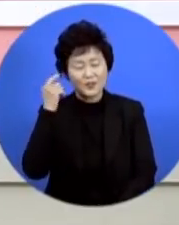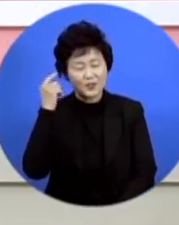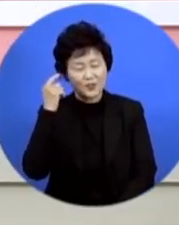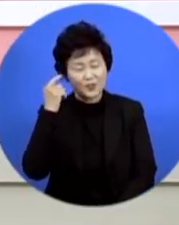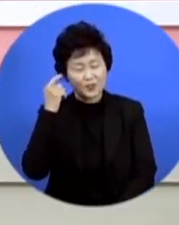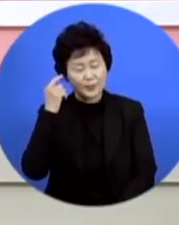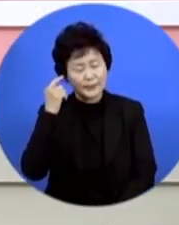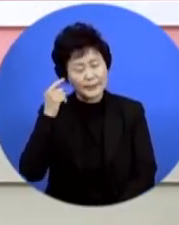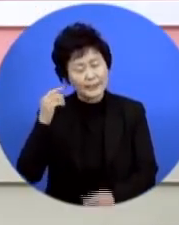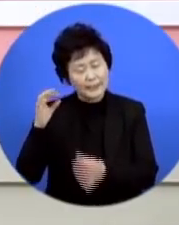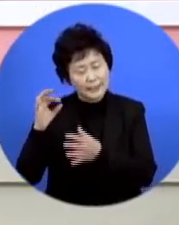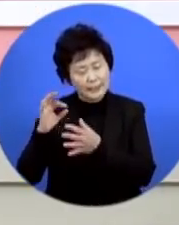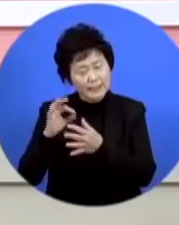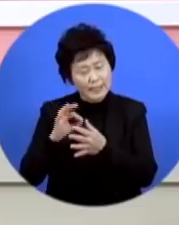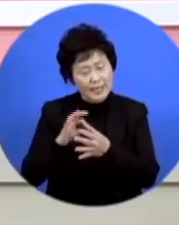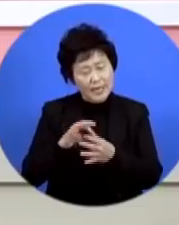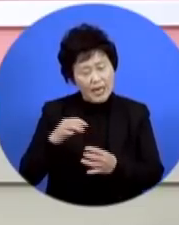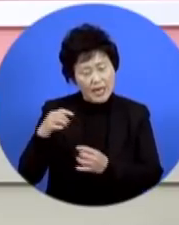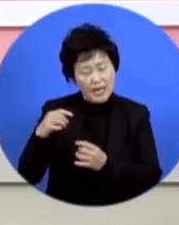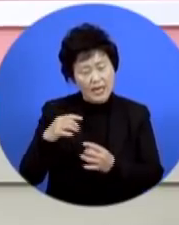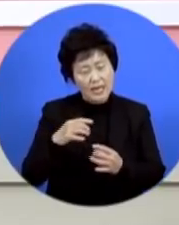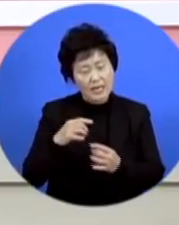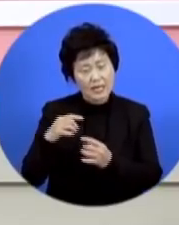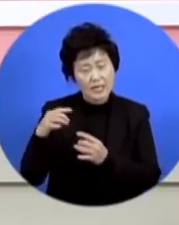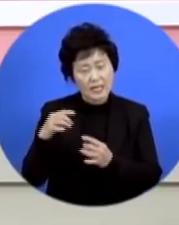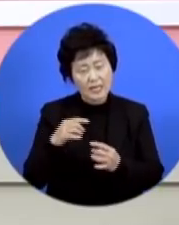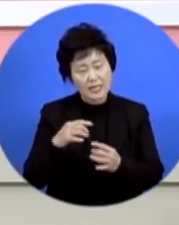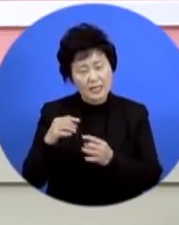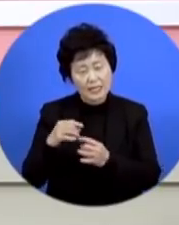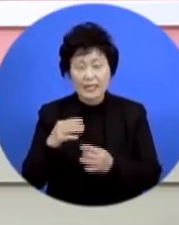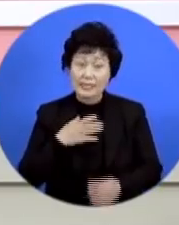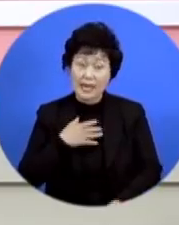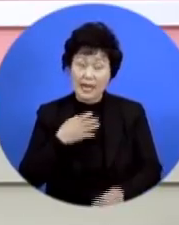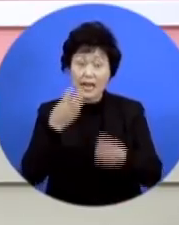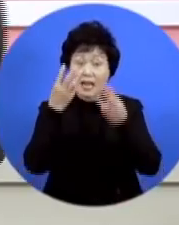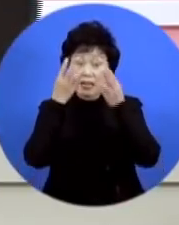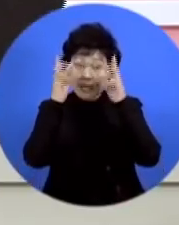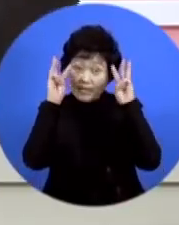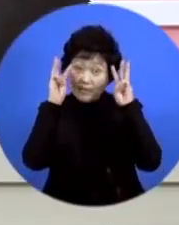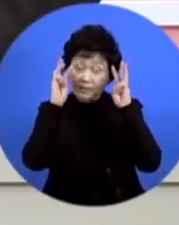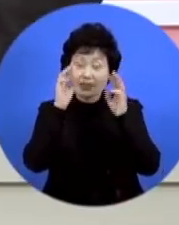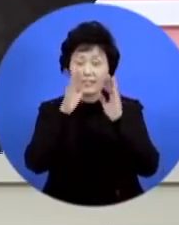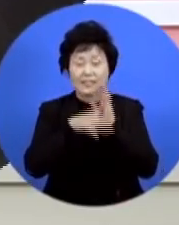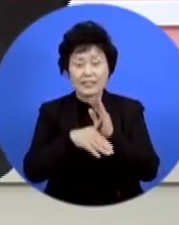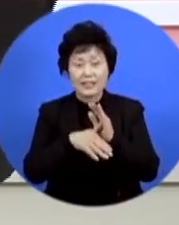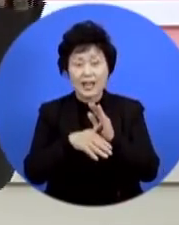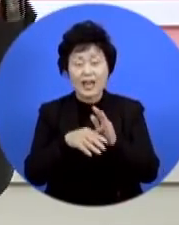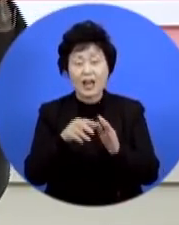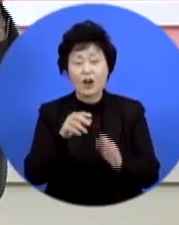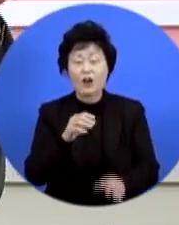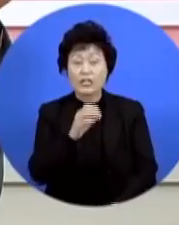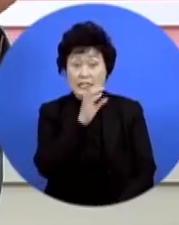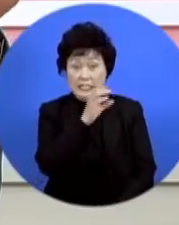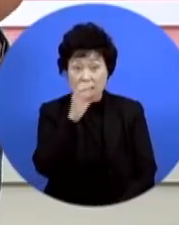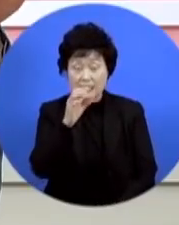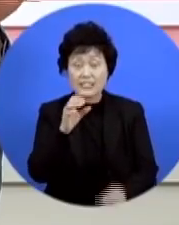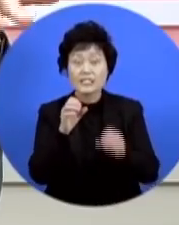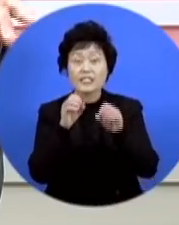막 계속해서 오더니 이제 대학교 3학년 때 미주지역 CCC 그